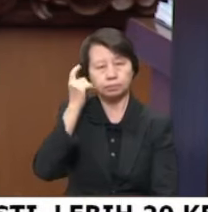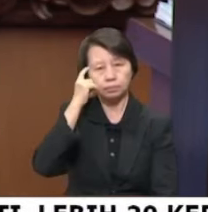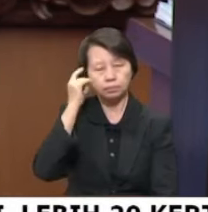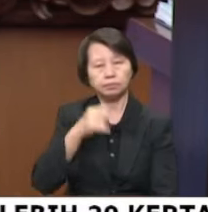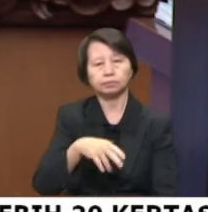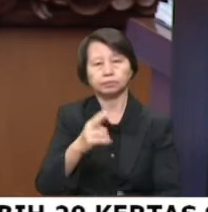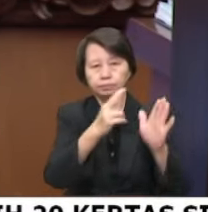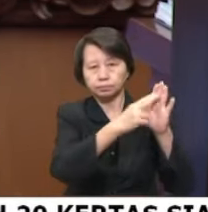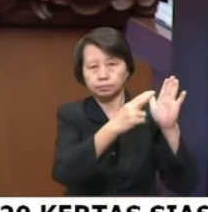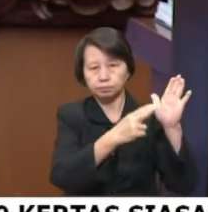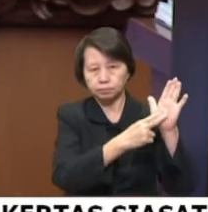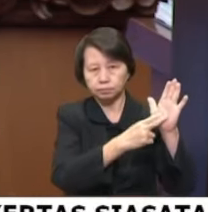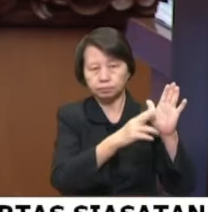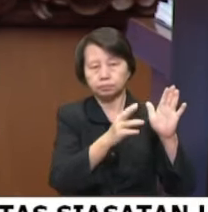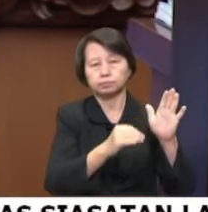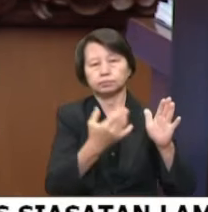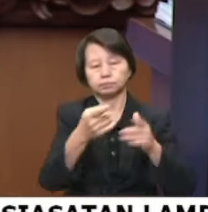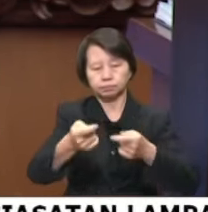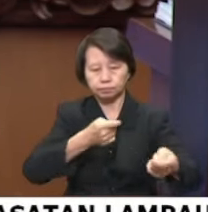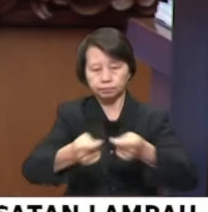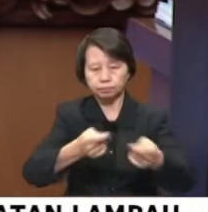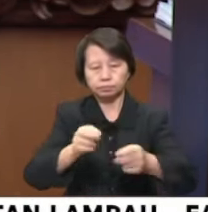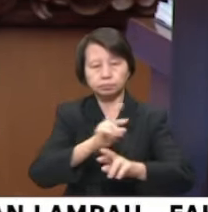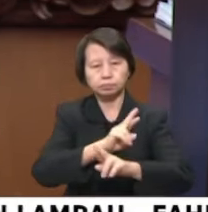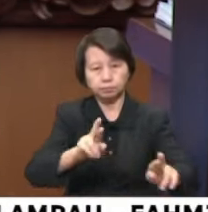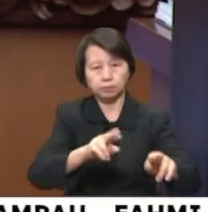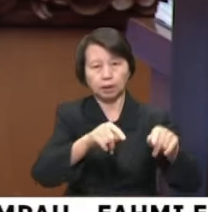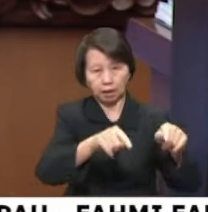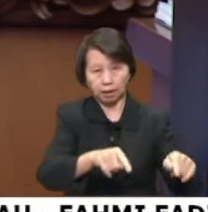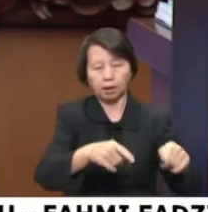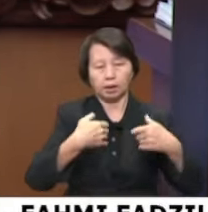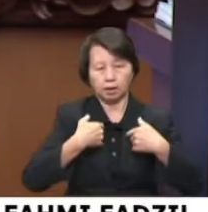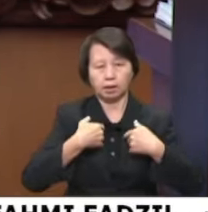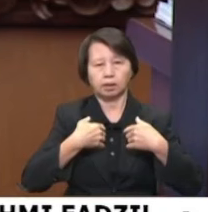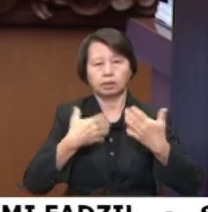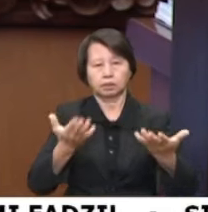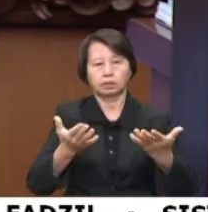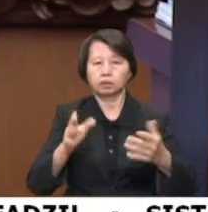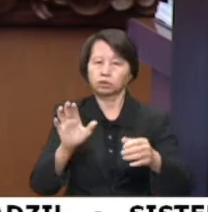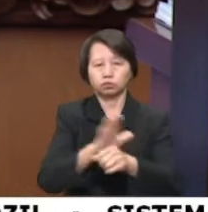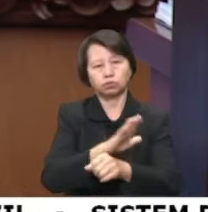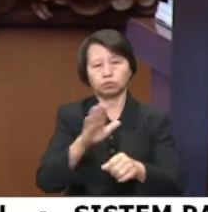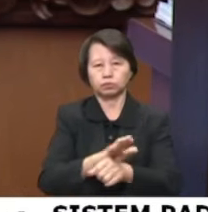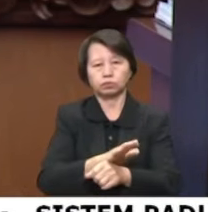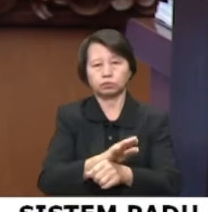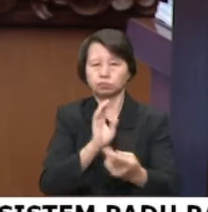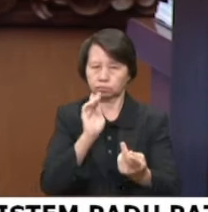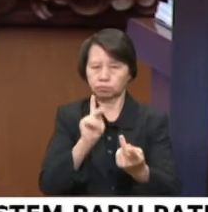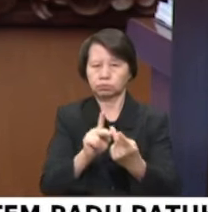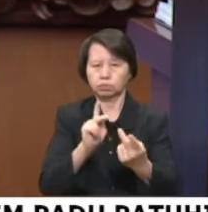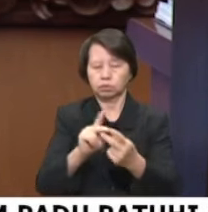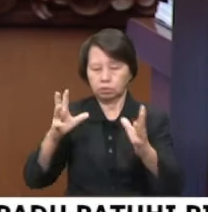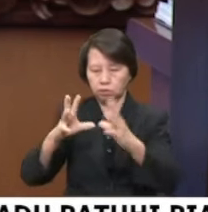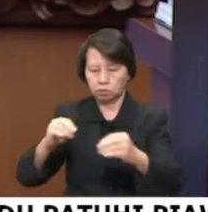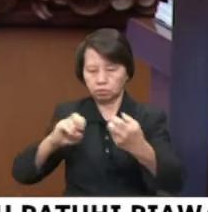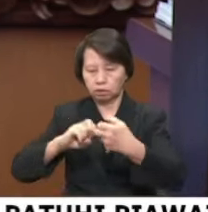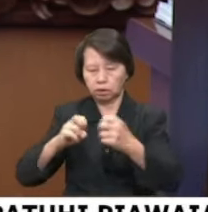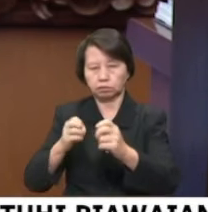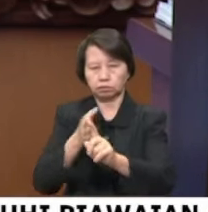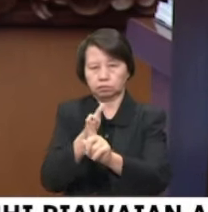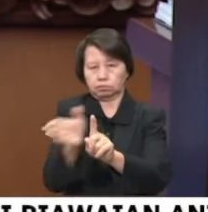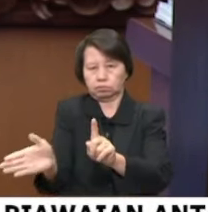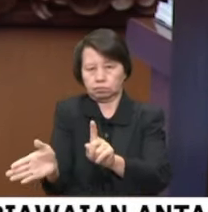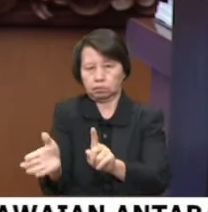peruntukan undang-undang serta prosedur pentadbiran sedia secara umumnya adalah memadai untuk mengatasi masalah penyelewengan